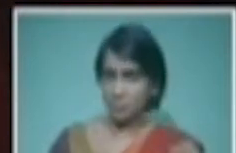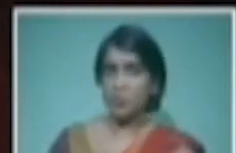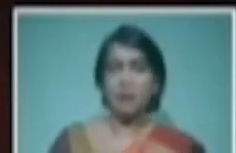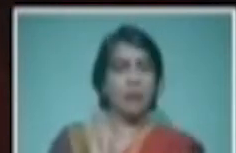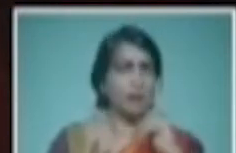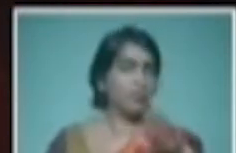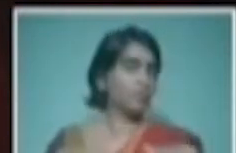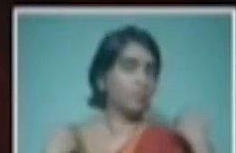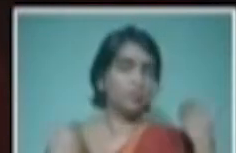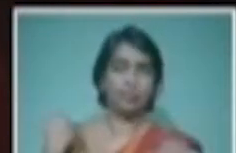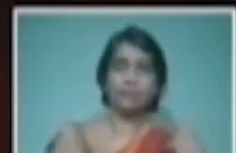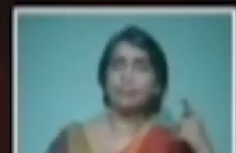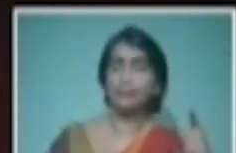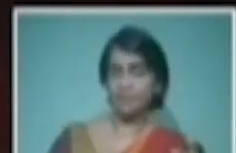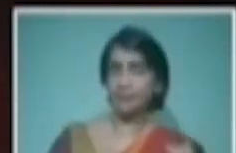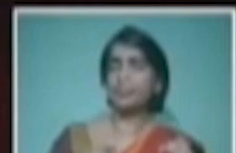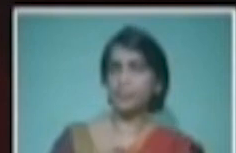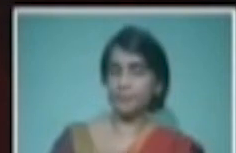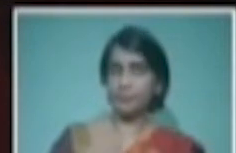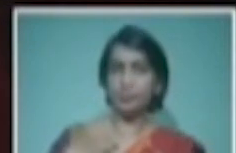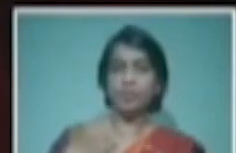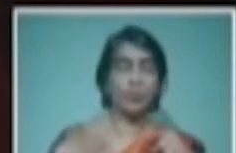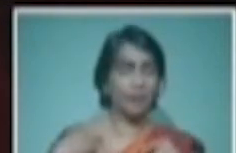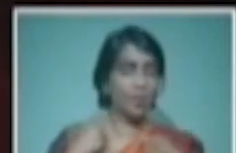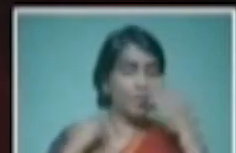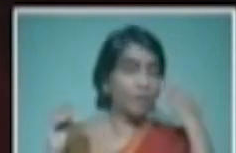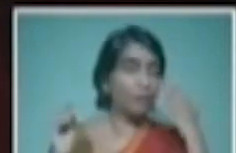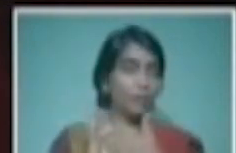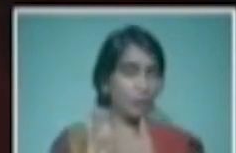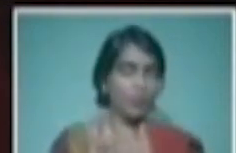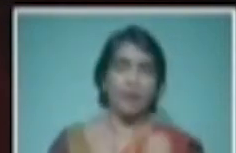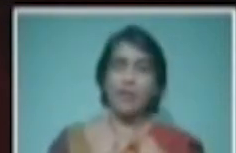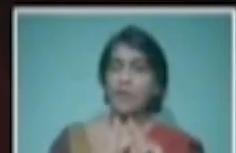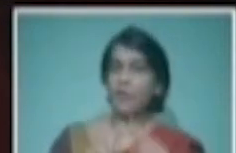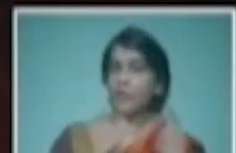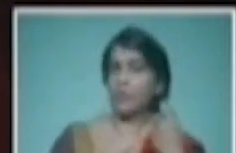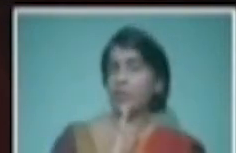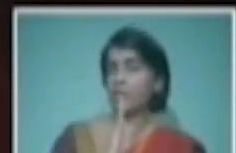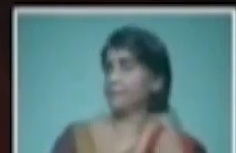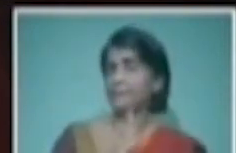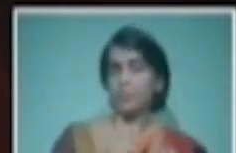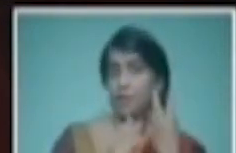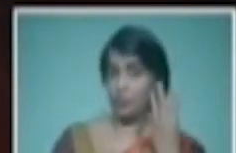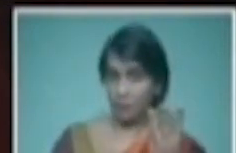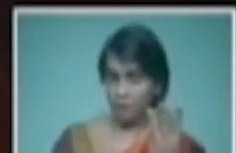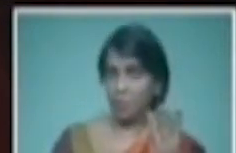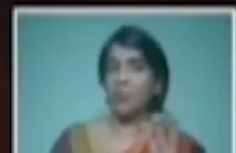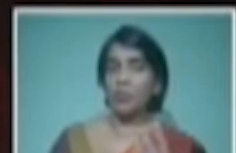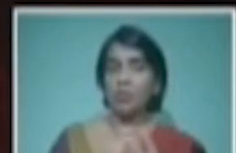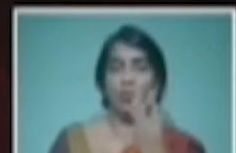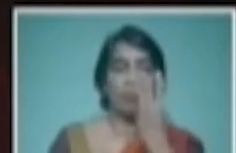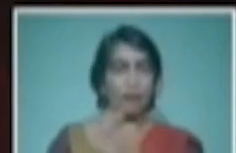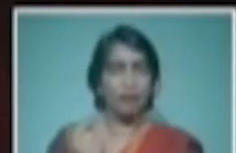ජාතික මෝස්තර මධ්‍යස්ථානයේ ශිල්ප සභාව මේවයි තියෙන්නේ වෙනම න්‍යාය පත්‍ර තුනක්. තුන් ගොල්ල